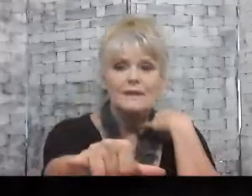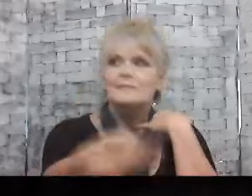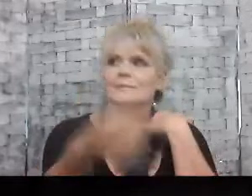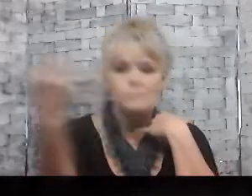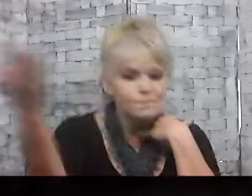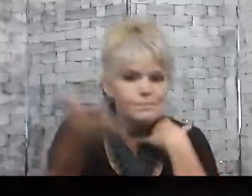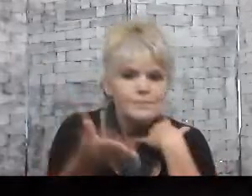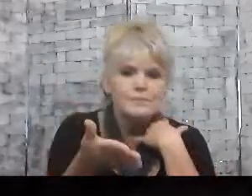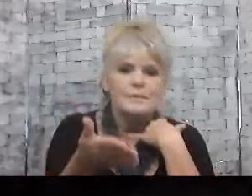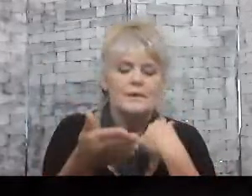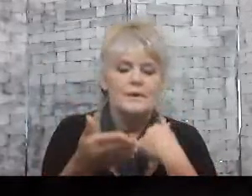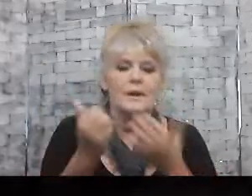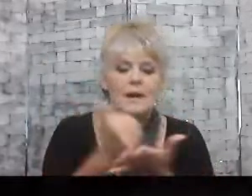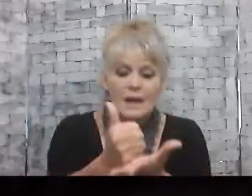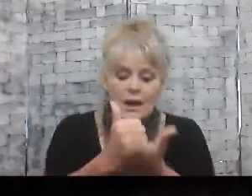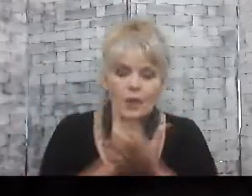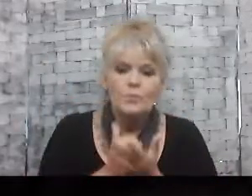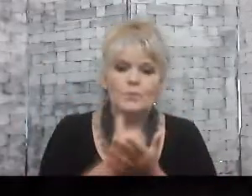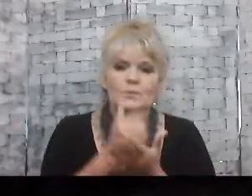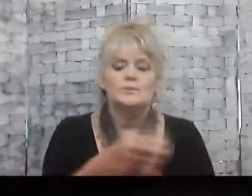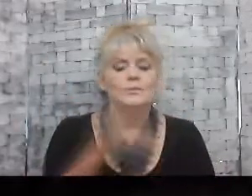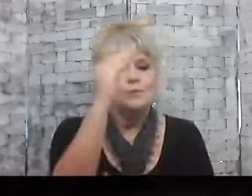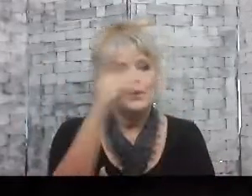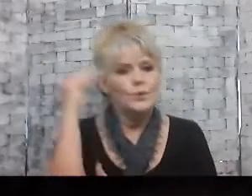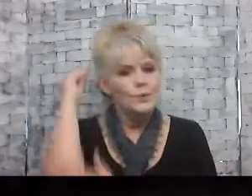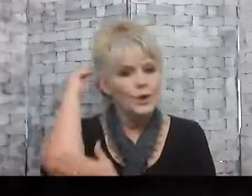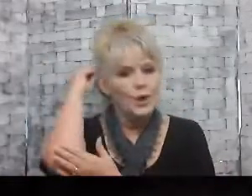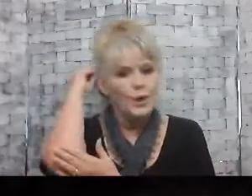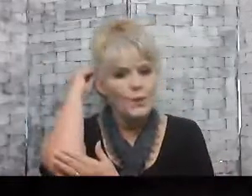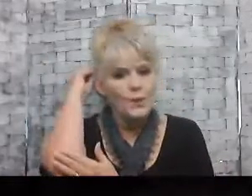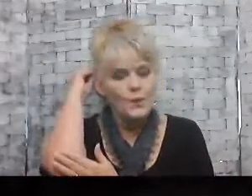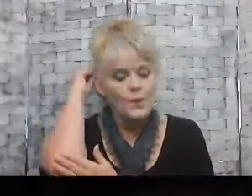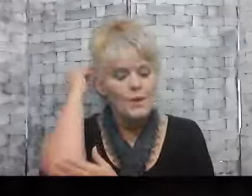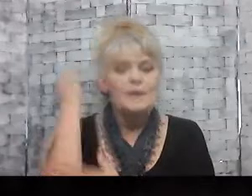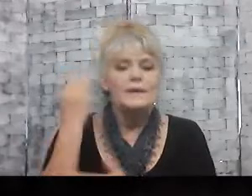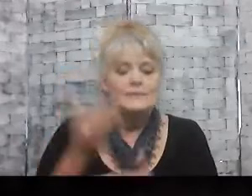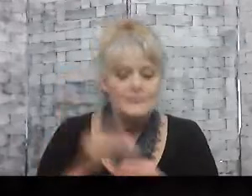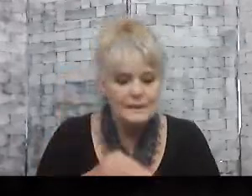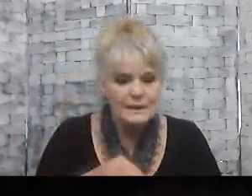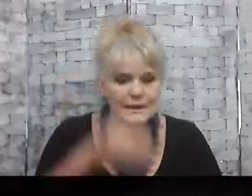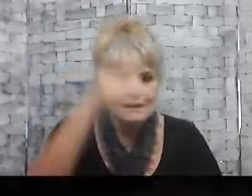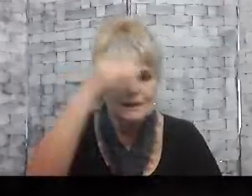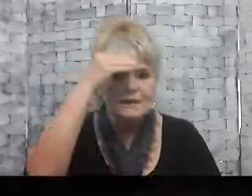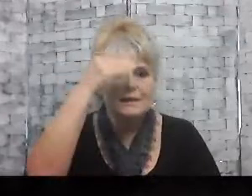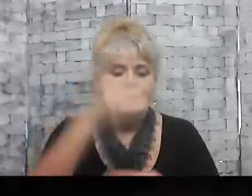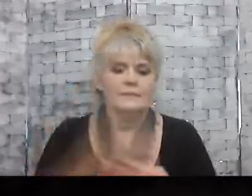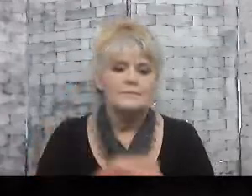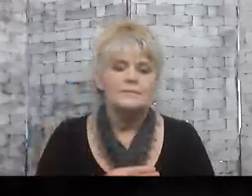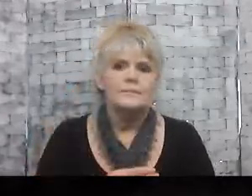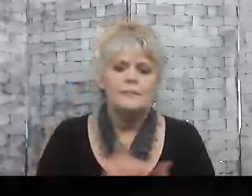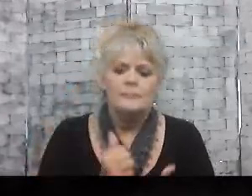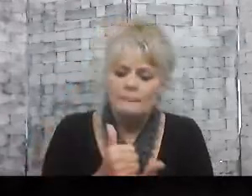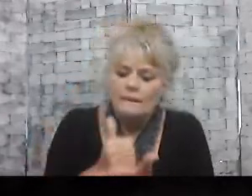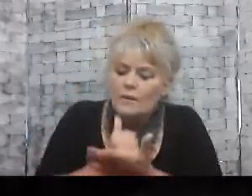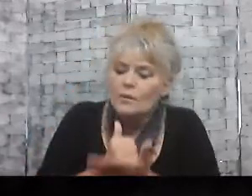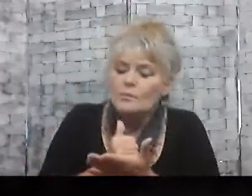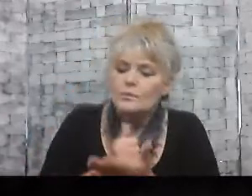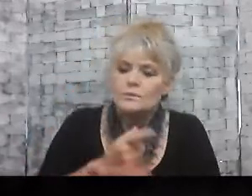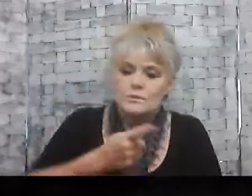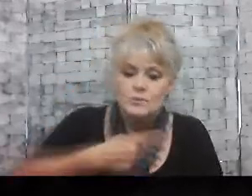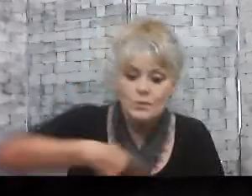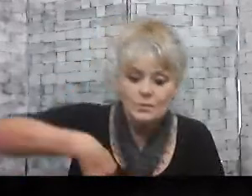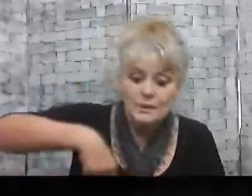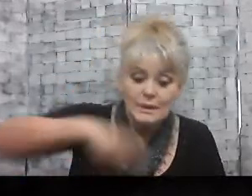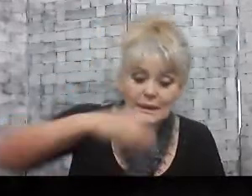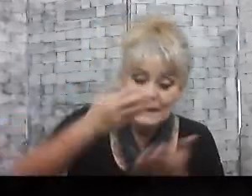Terwijl ons nou naar die story luister, help ons om te onthou en te leer Help ons